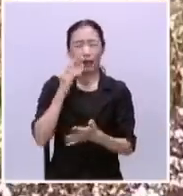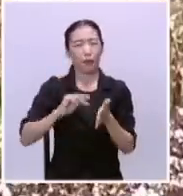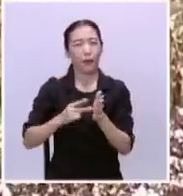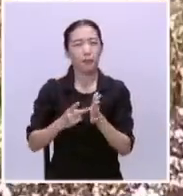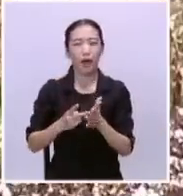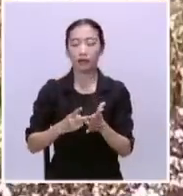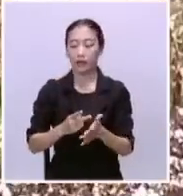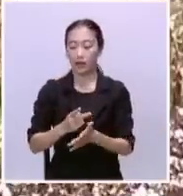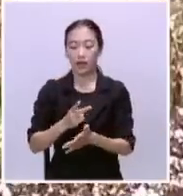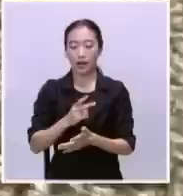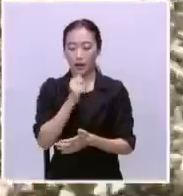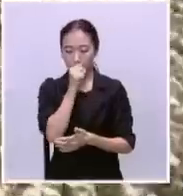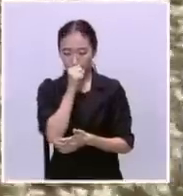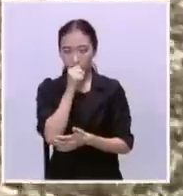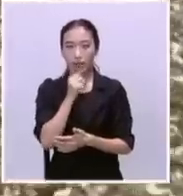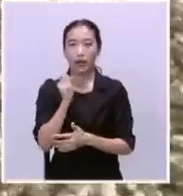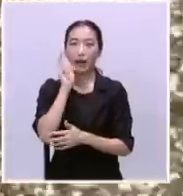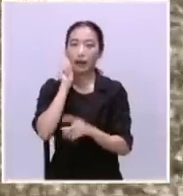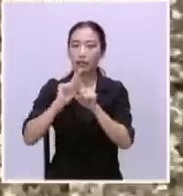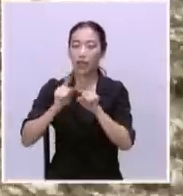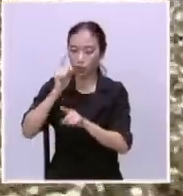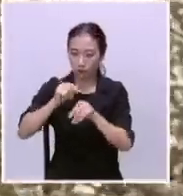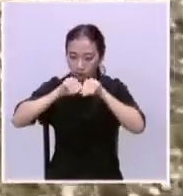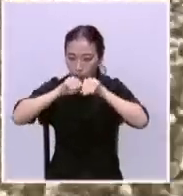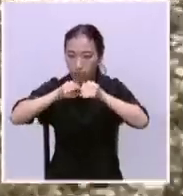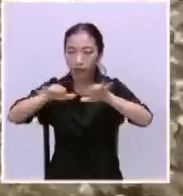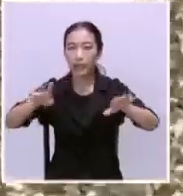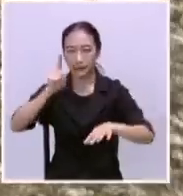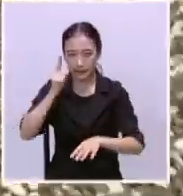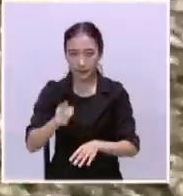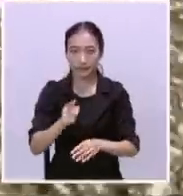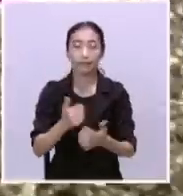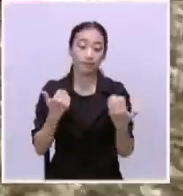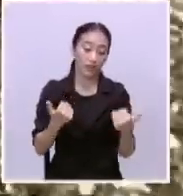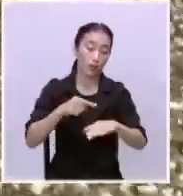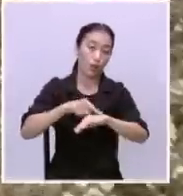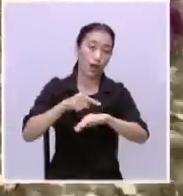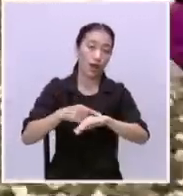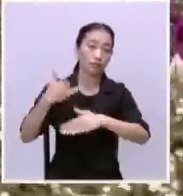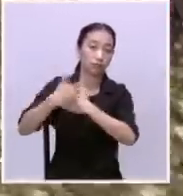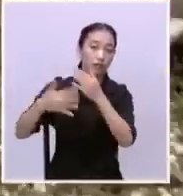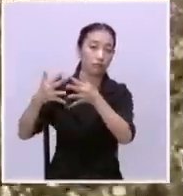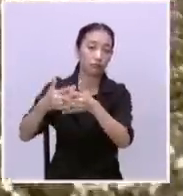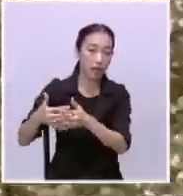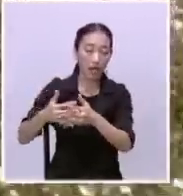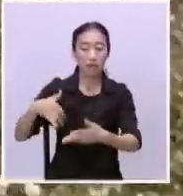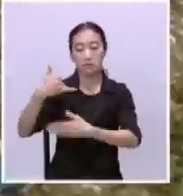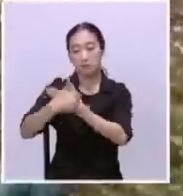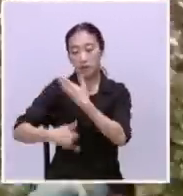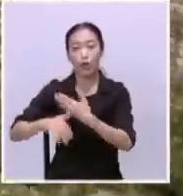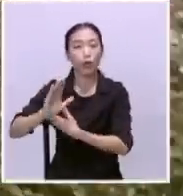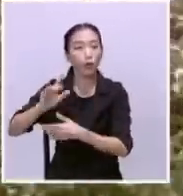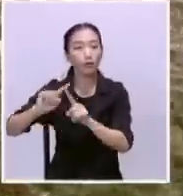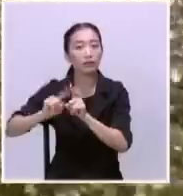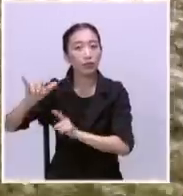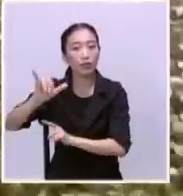การเมืองนี้ขอให้ตามเกมให้ทันถึงเวลาแล้วนะคะที่สหรัฐและชาติตะวันตกต้องหยุดดราม่าเรื่องซินเจียงซึ่งมันเป็นเรื่องโกหกทั้งหม